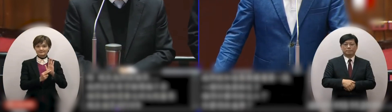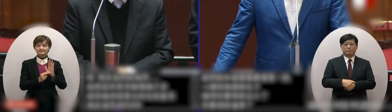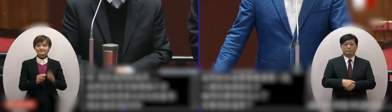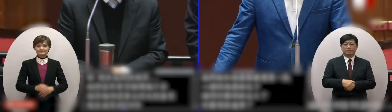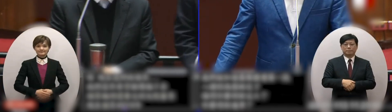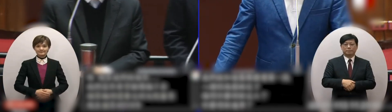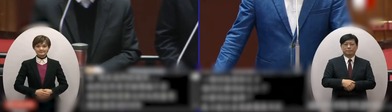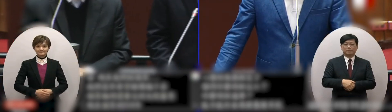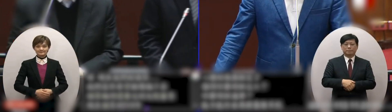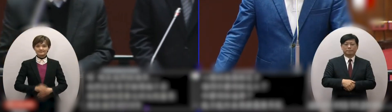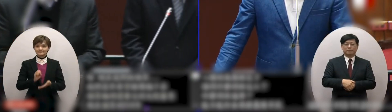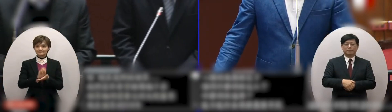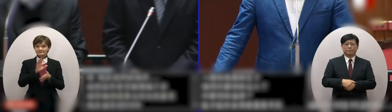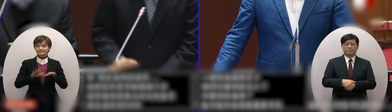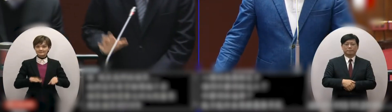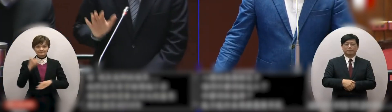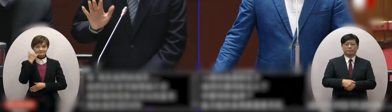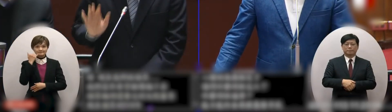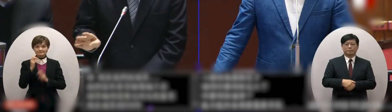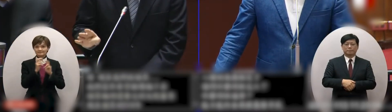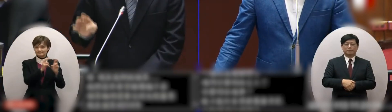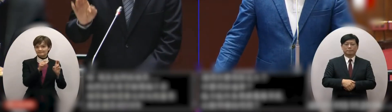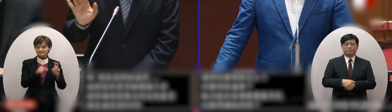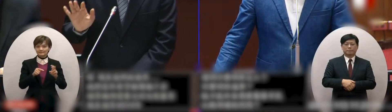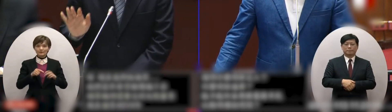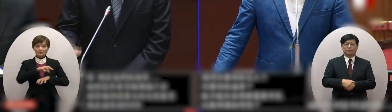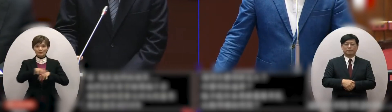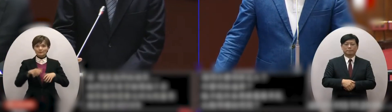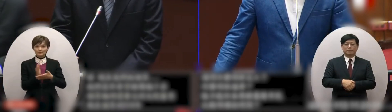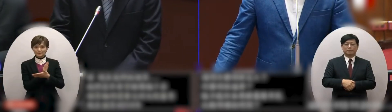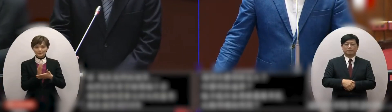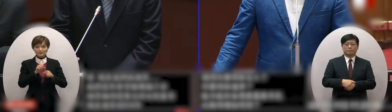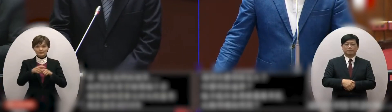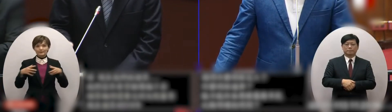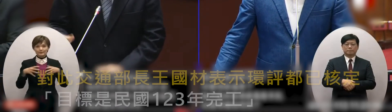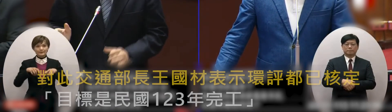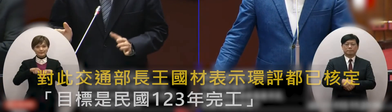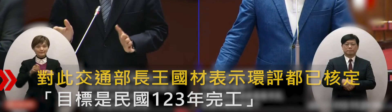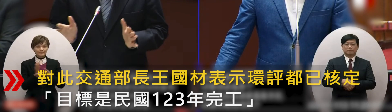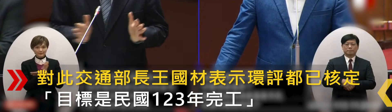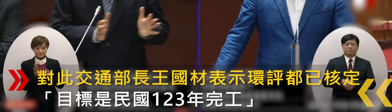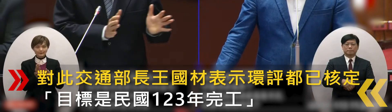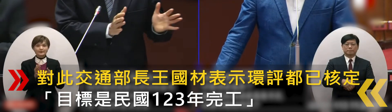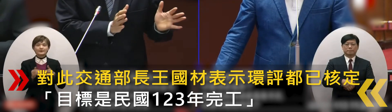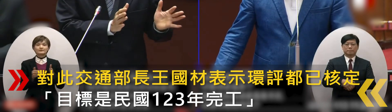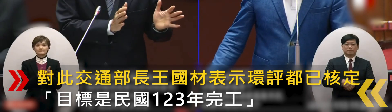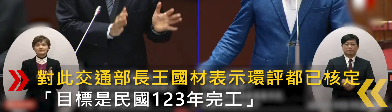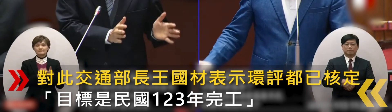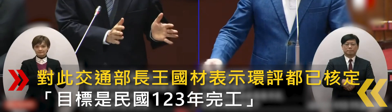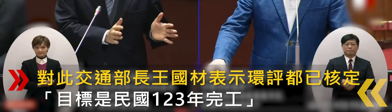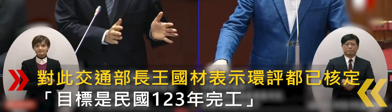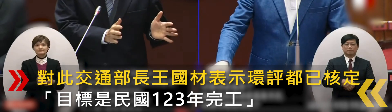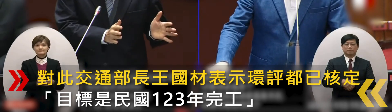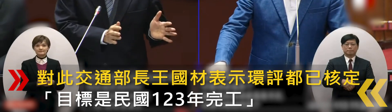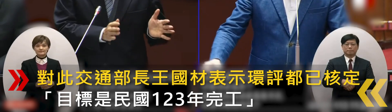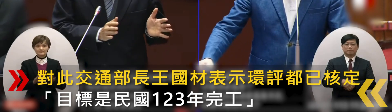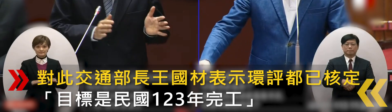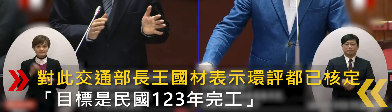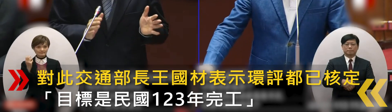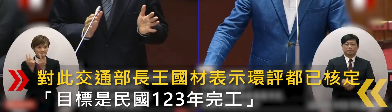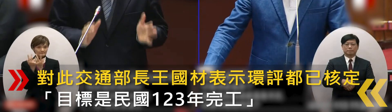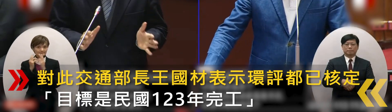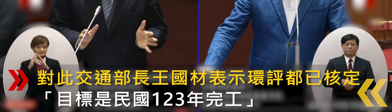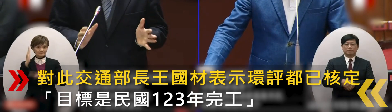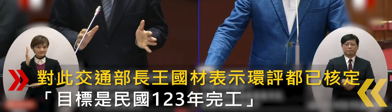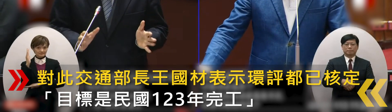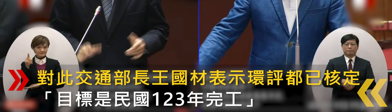跟委员报告，目前基隆捷运环评跟纵规都核定了，所以现在是在新北市政府他会来